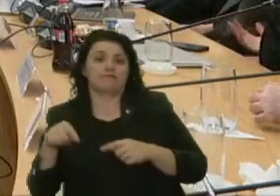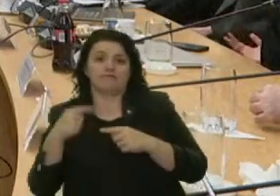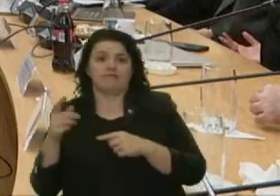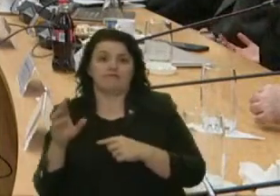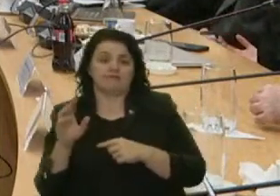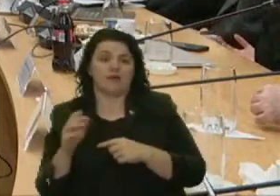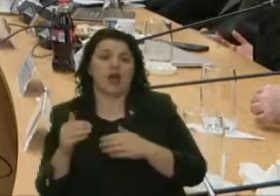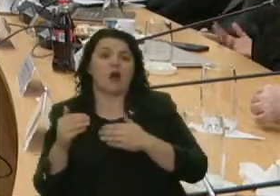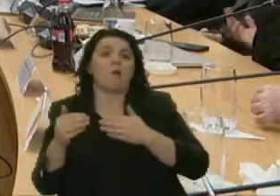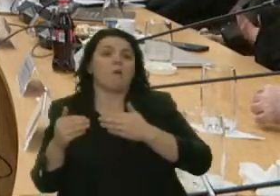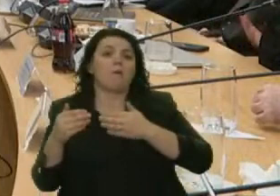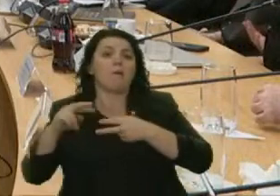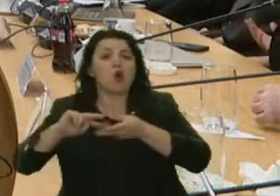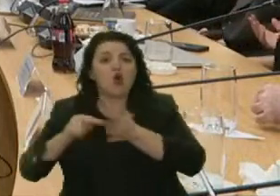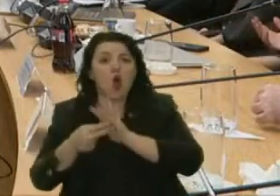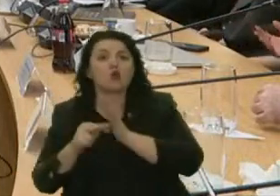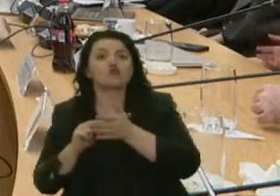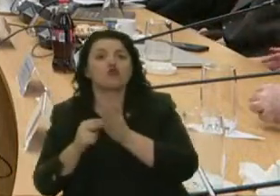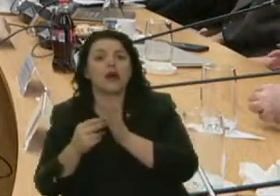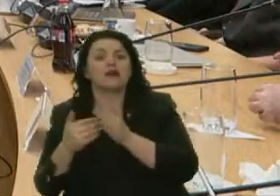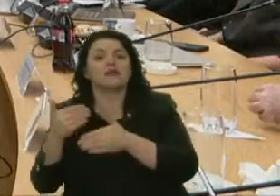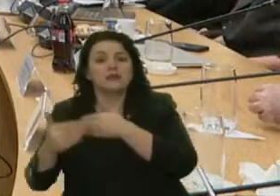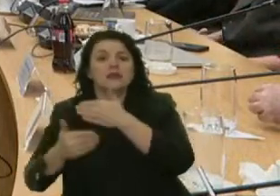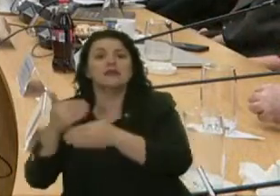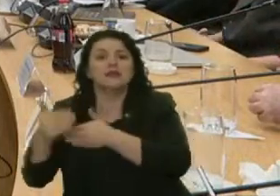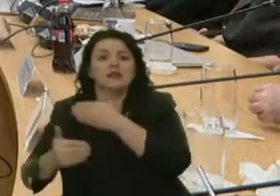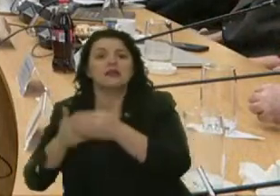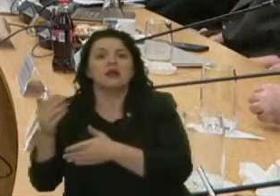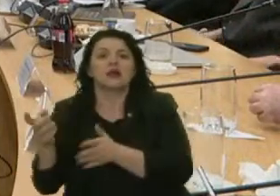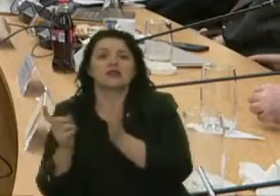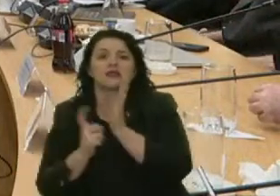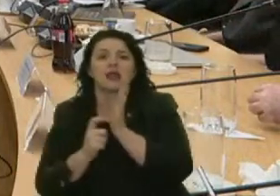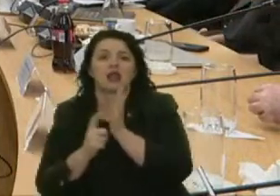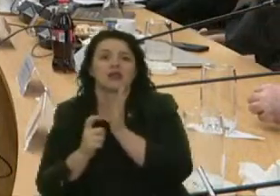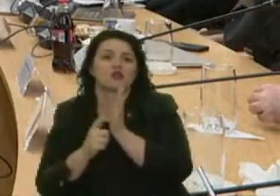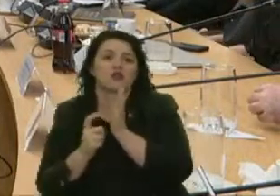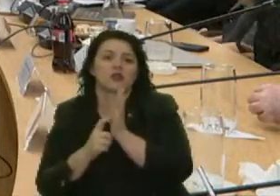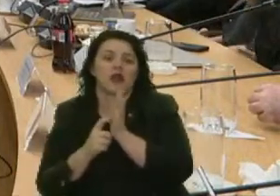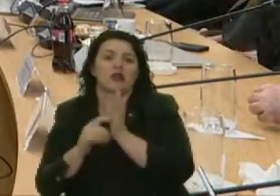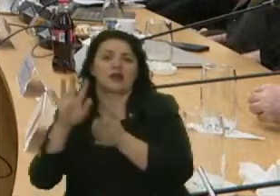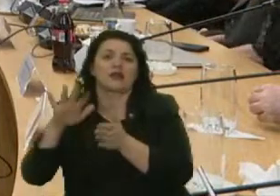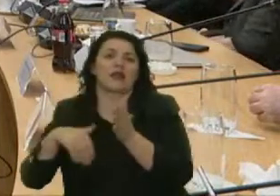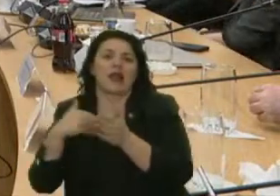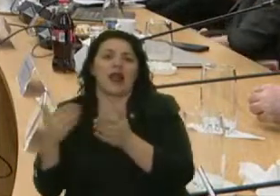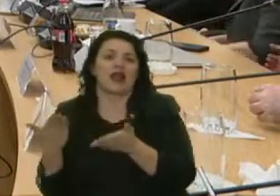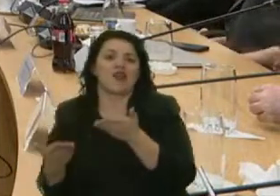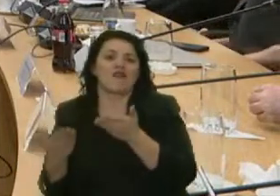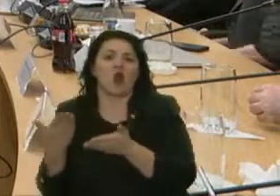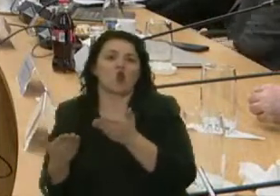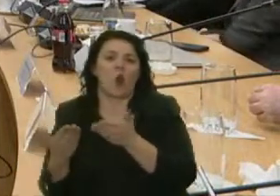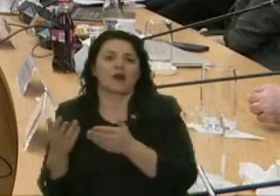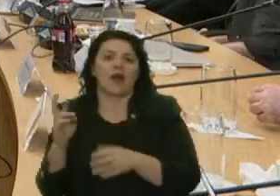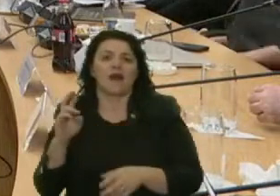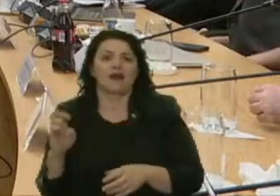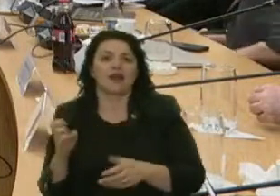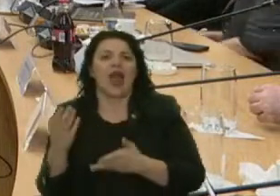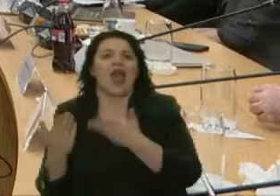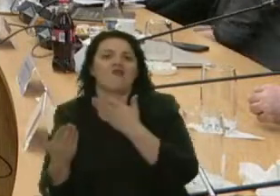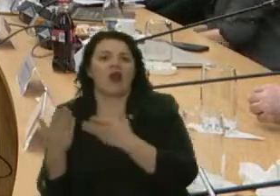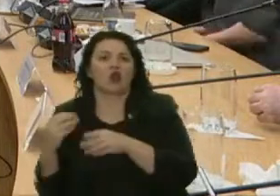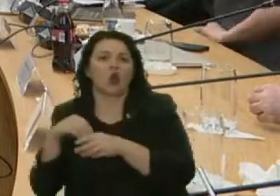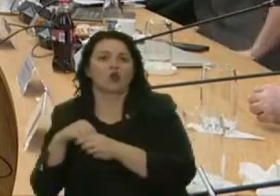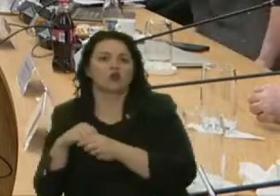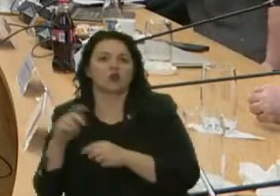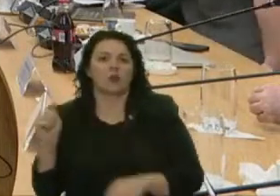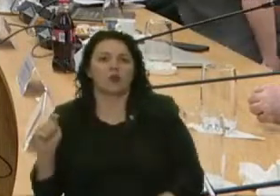un proces transparent de evaluare în care aplicanții pot solicita atât grilele de evaluare cât și reevaluarea conținutului